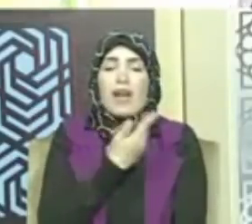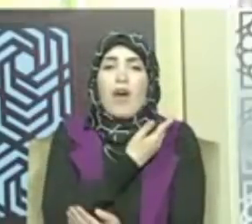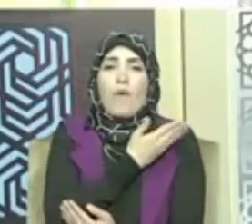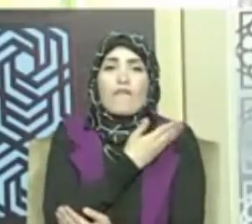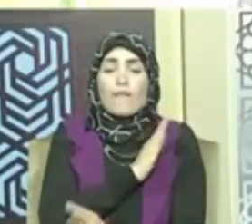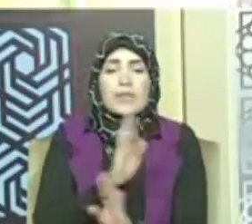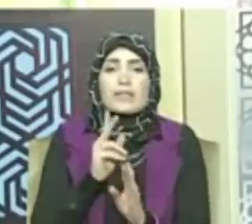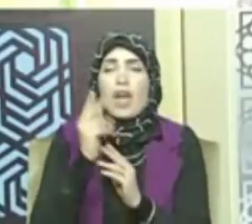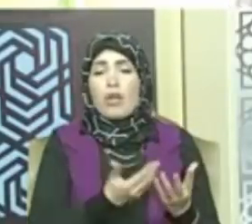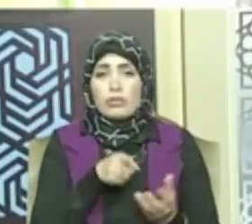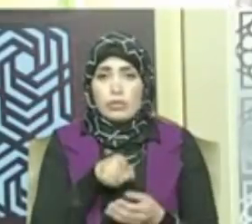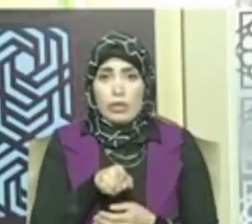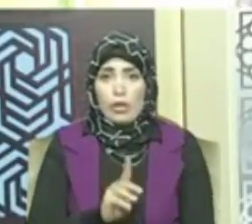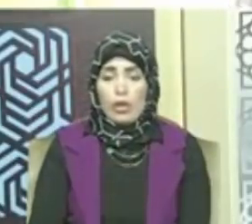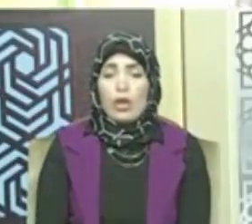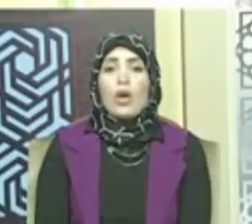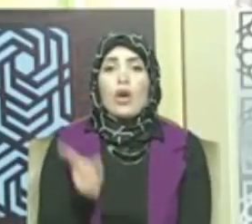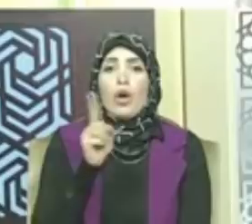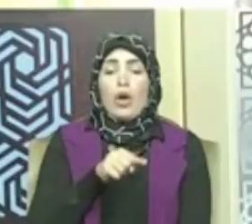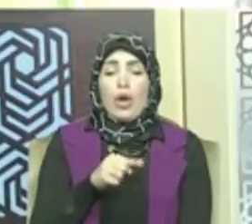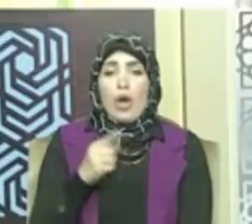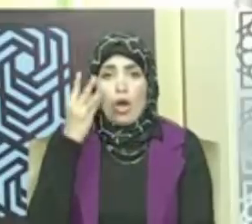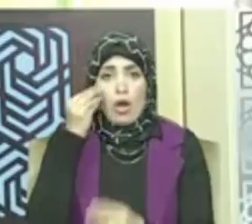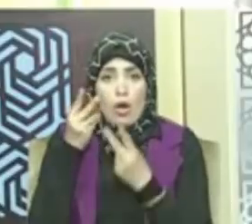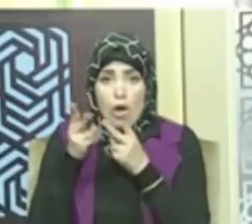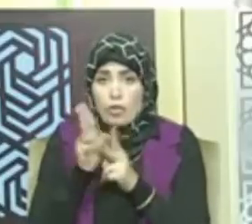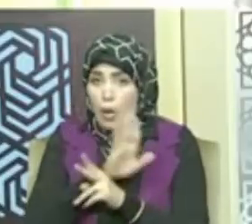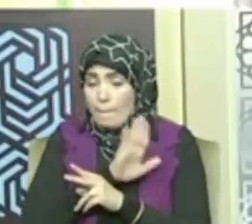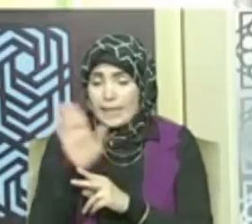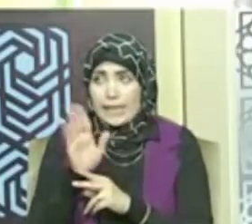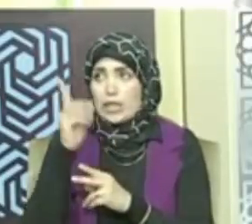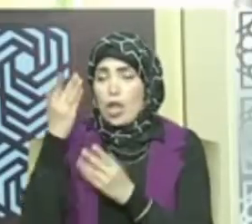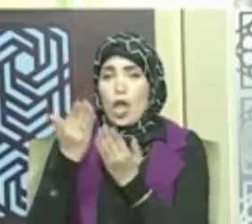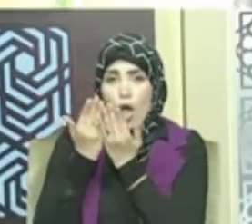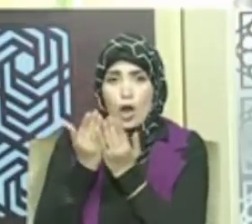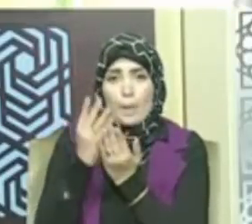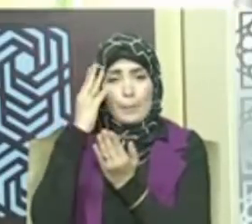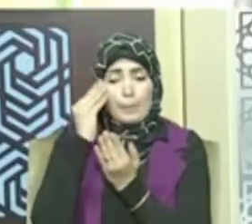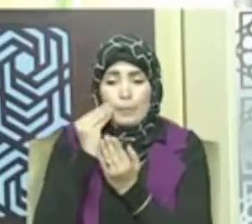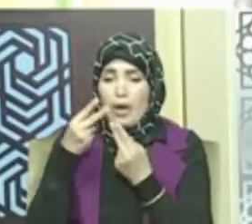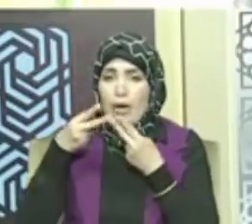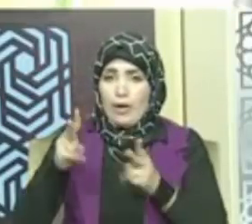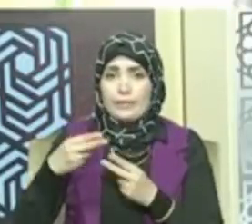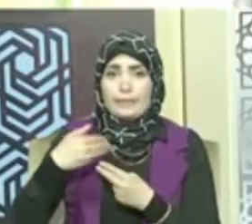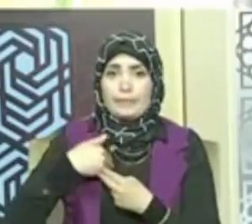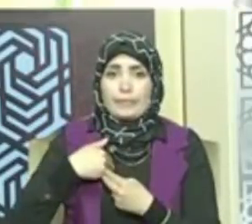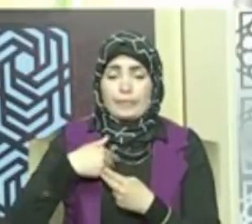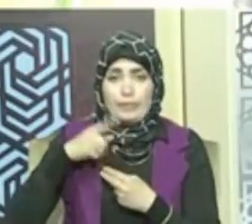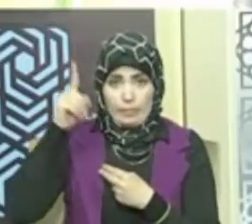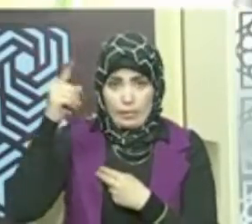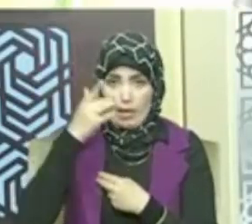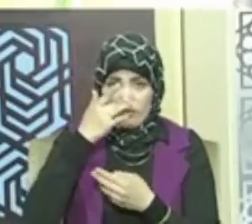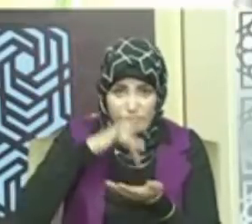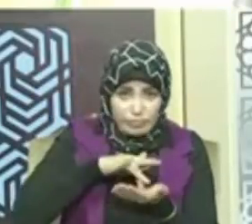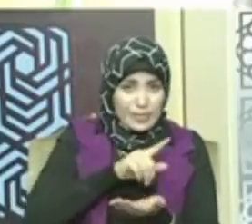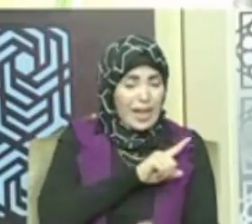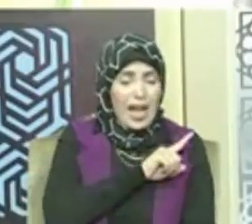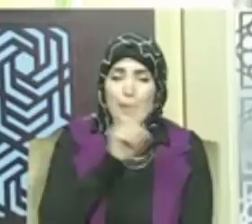إلا الرضا والعتق من النار، ثم يعدك سبحانه خائبا